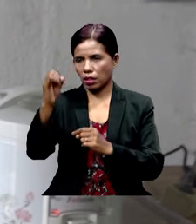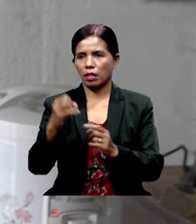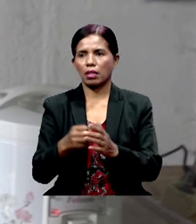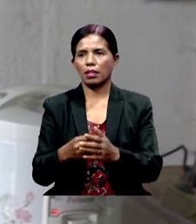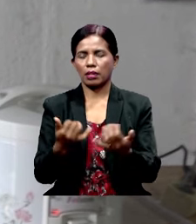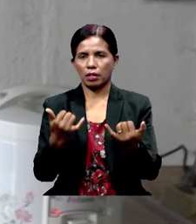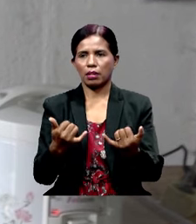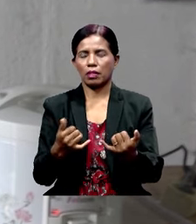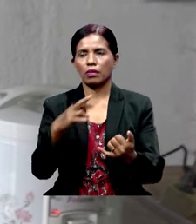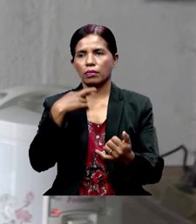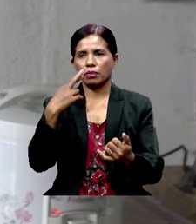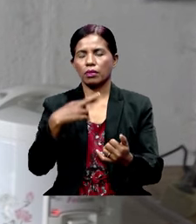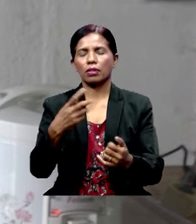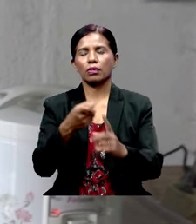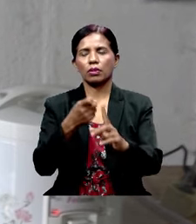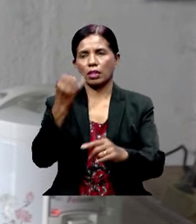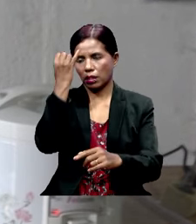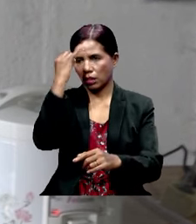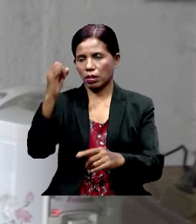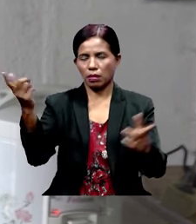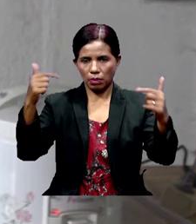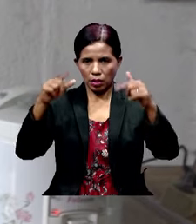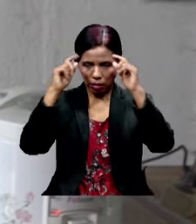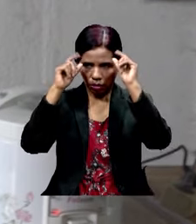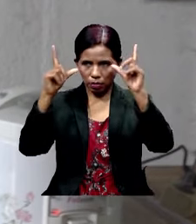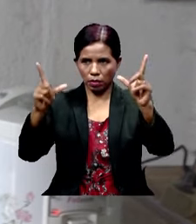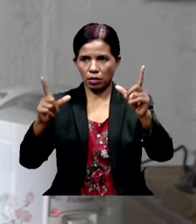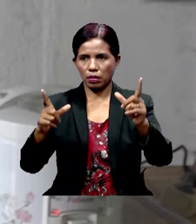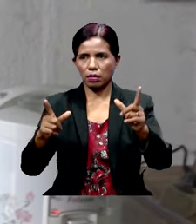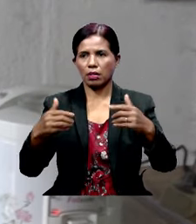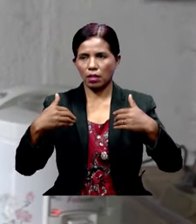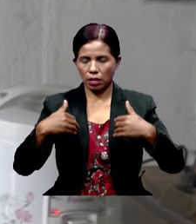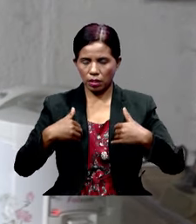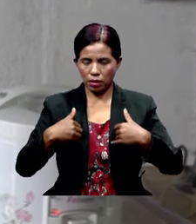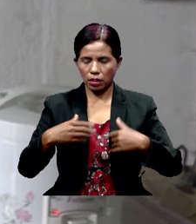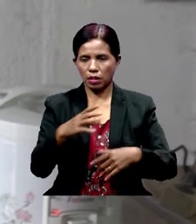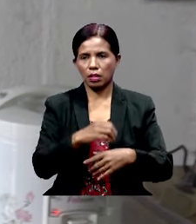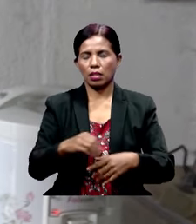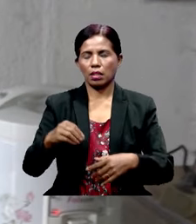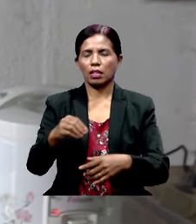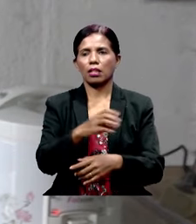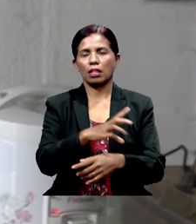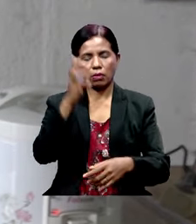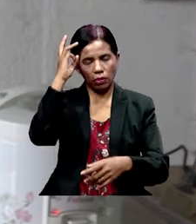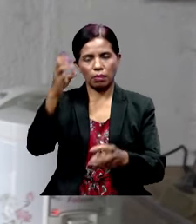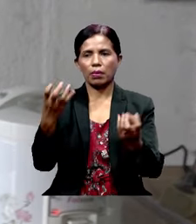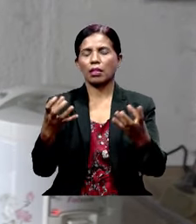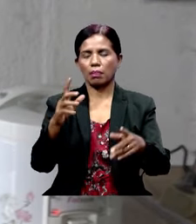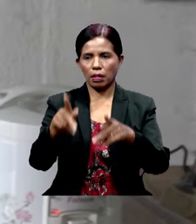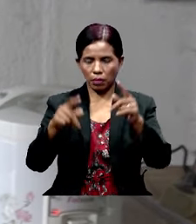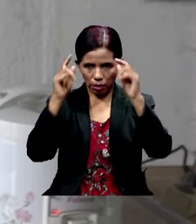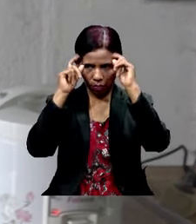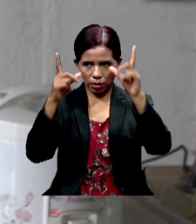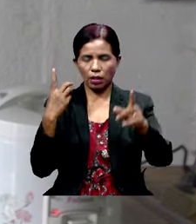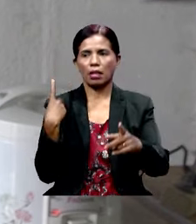ida nene fos lokal India nya tau mah Timor ne se moso duvidas barah baiha kov Timor Leste entah mabe